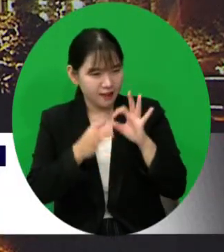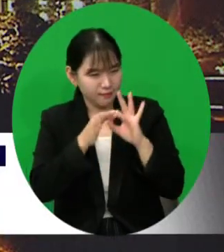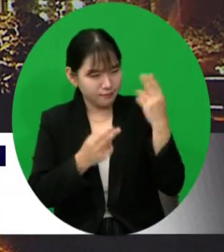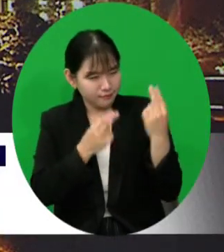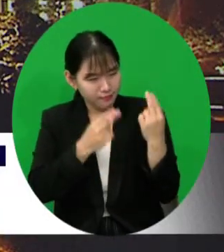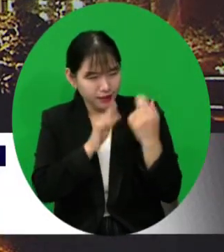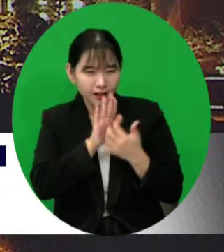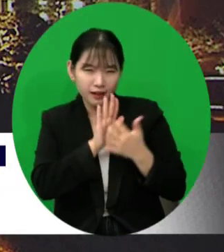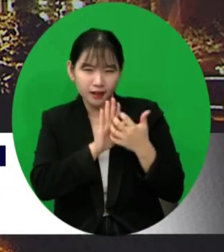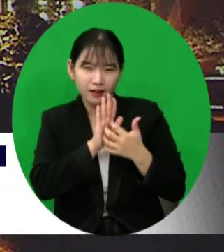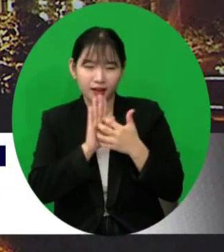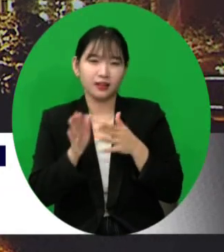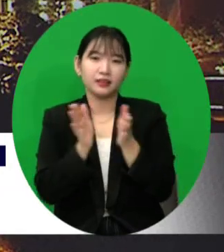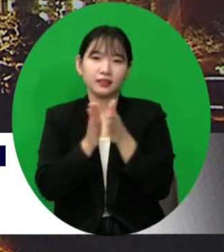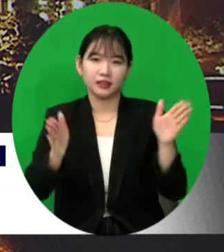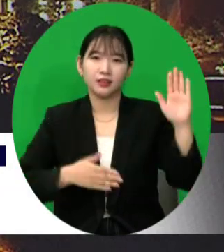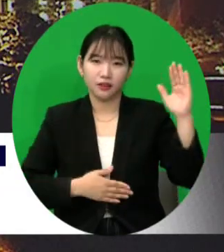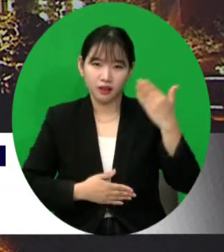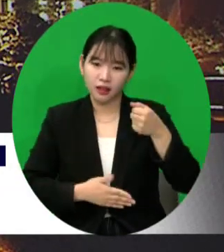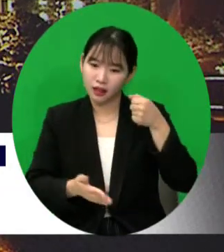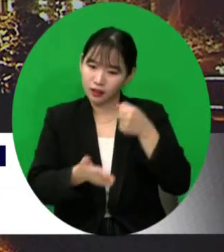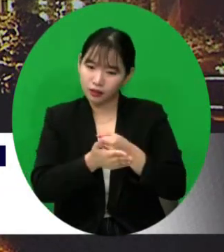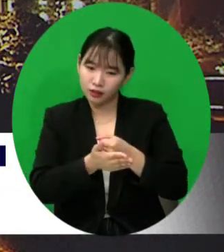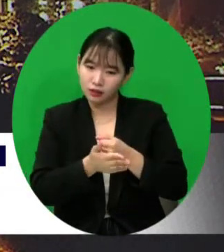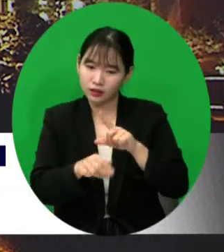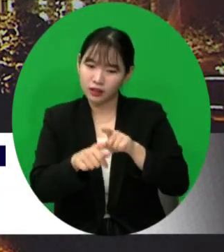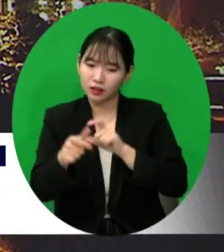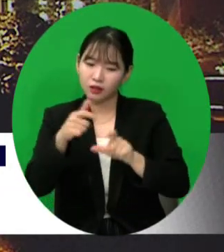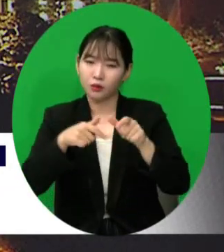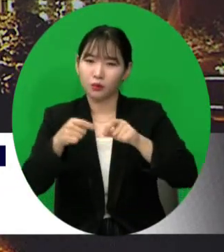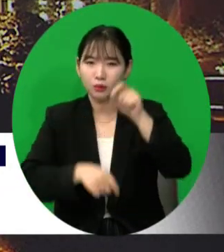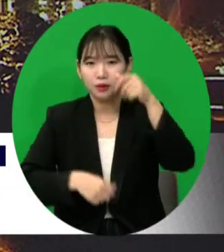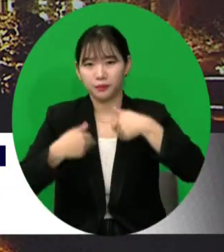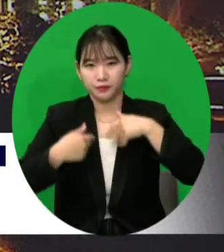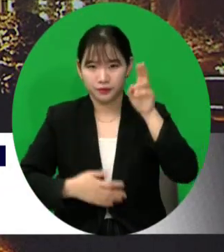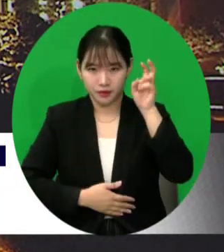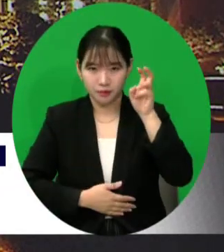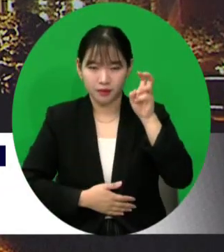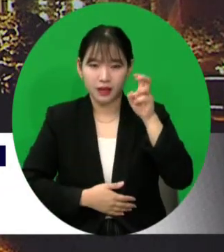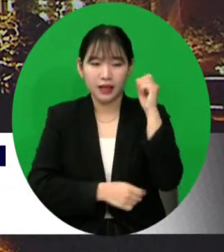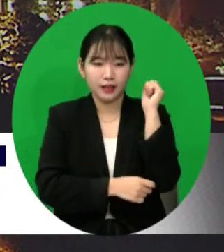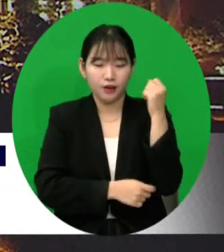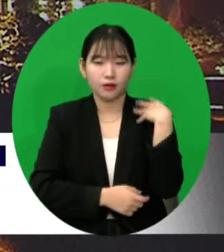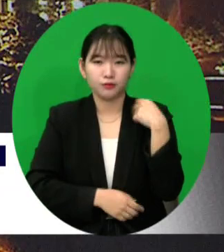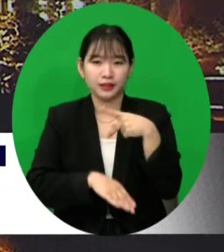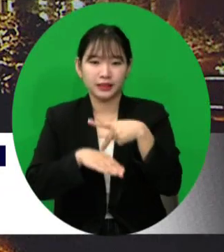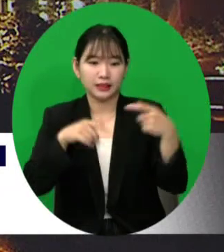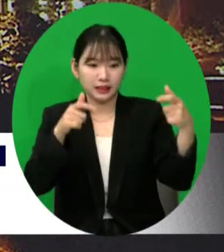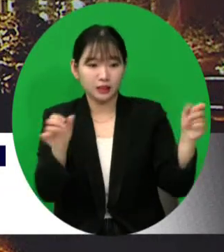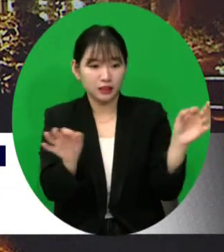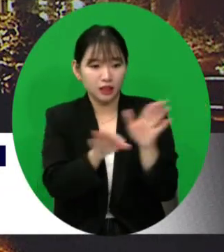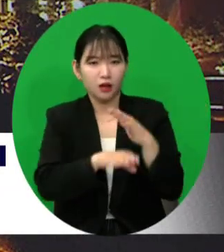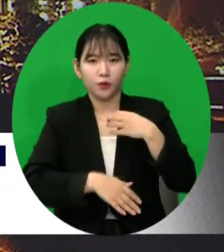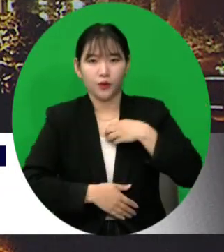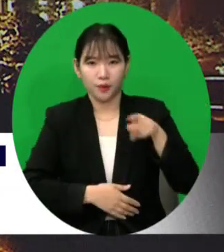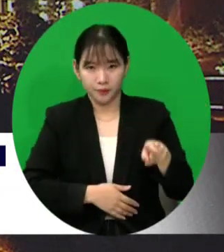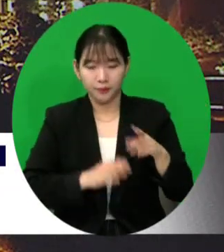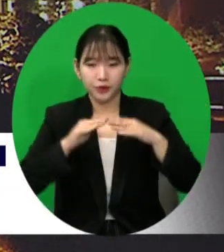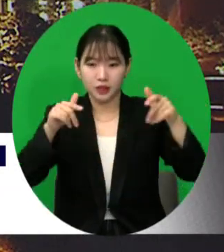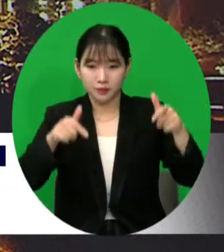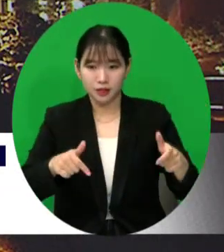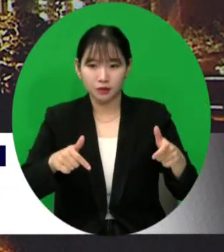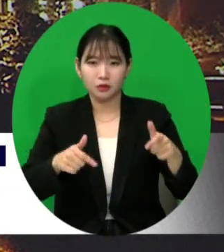수싸움이 시작되면서 확정까지는 시간이 더 걸릴 것으로 보이는데요. 영암 무안 신안 지역구가 없어질 위기에 놓인